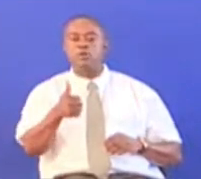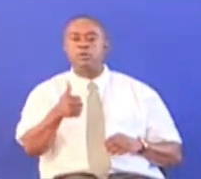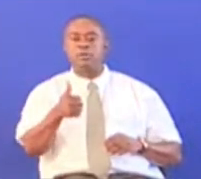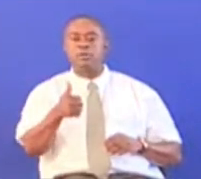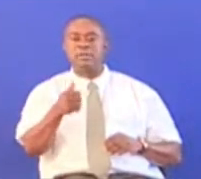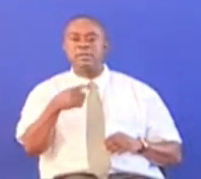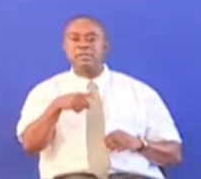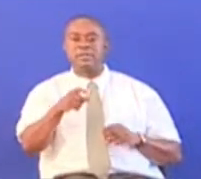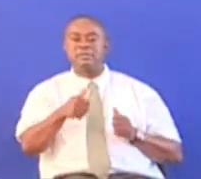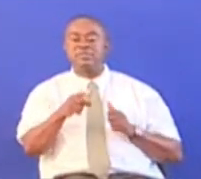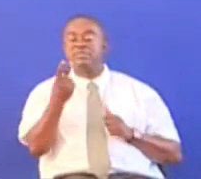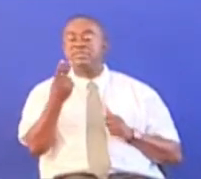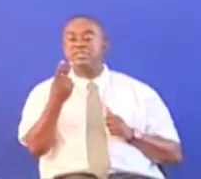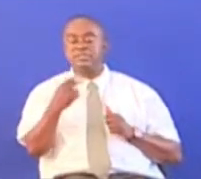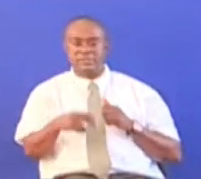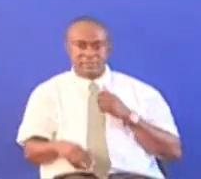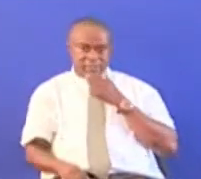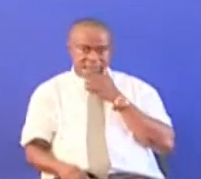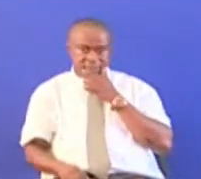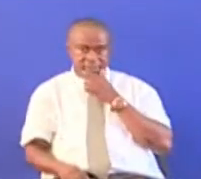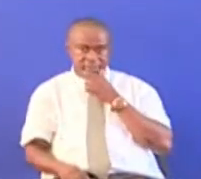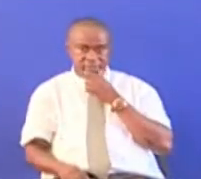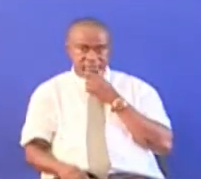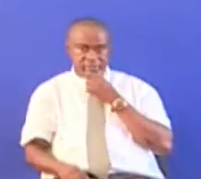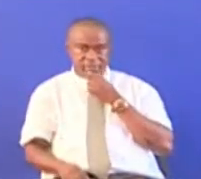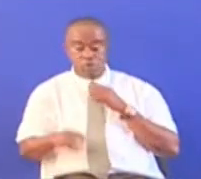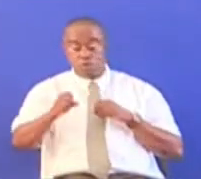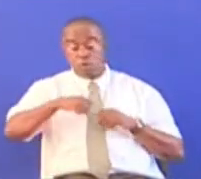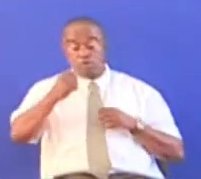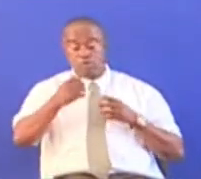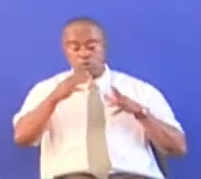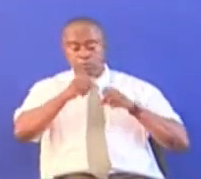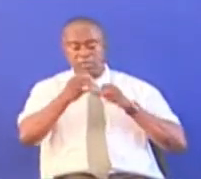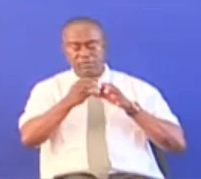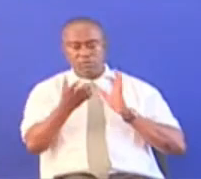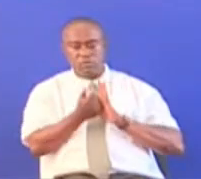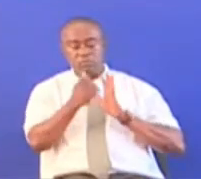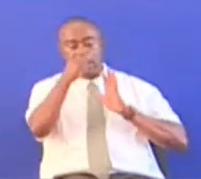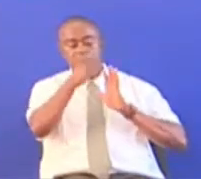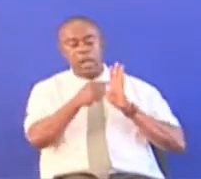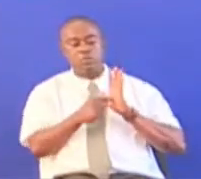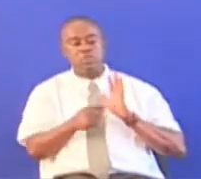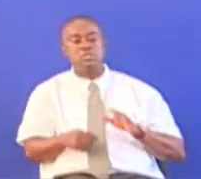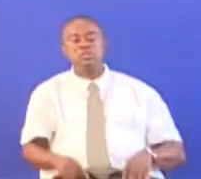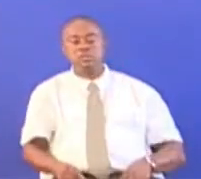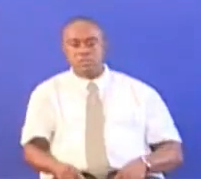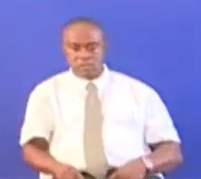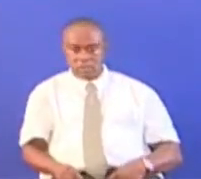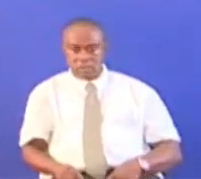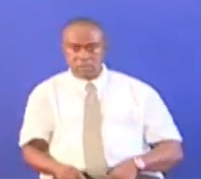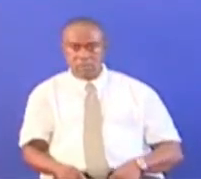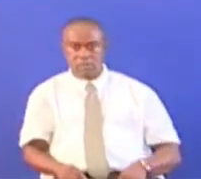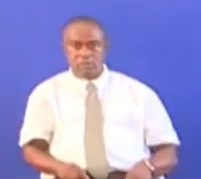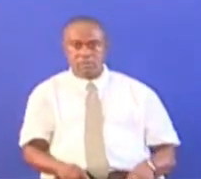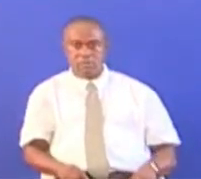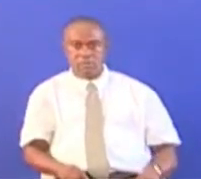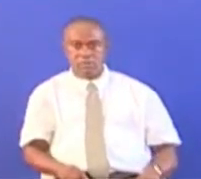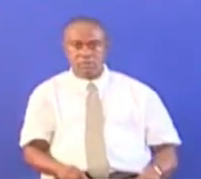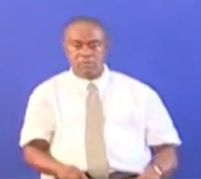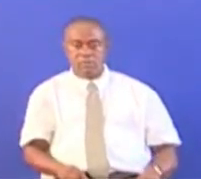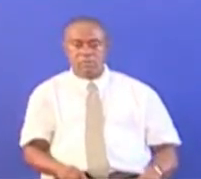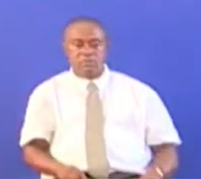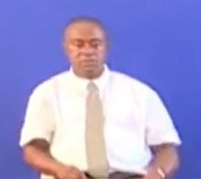hizi mechi mbili za fainali, walishindwa tu kuchukua ubingwa kwa sababu ya kanuni. Kwa hiyo tunakubaliana na wamefanya vizuri